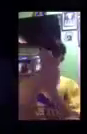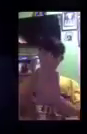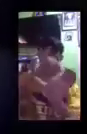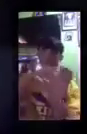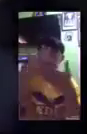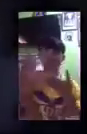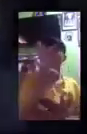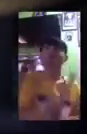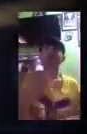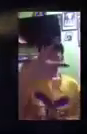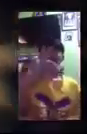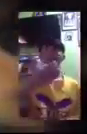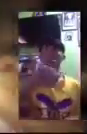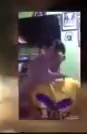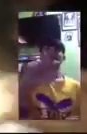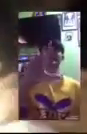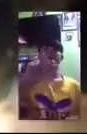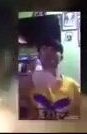Sir,